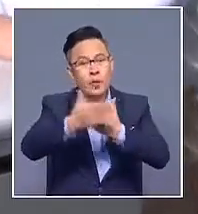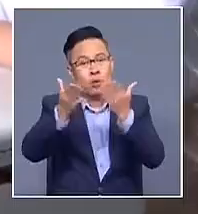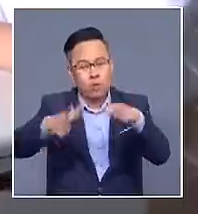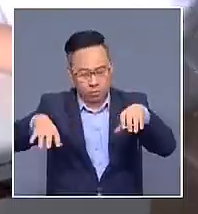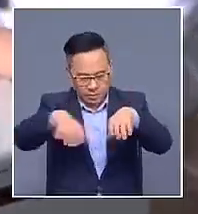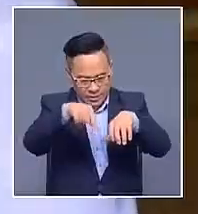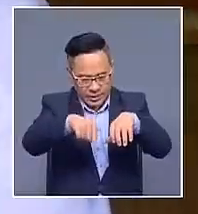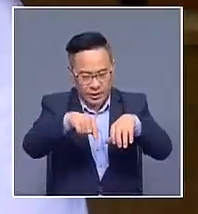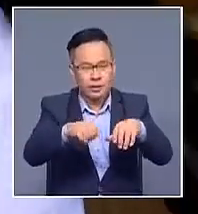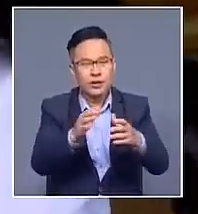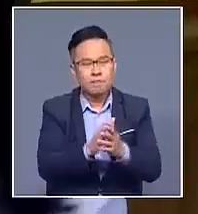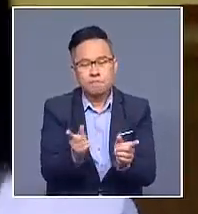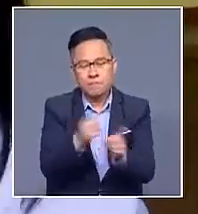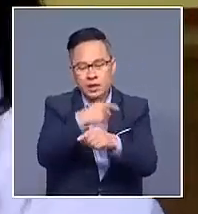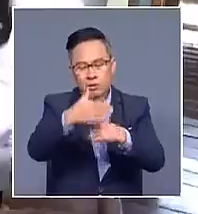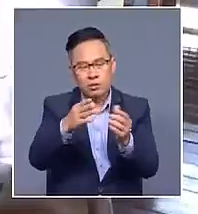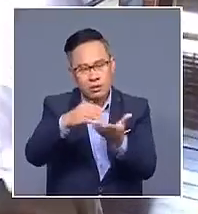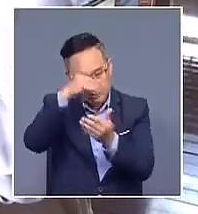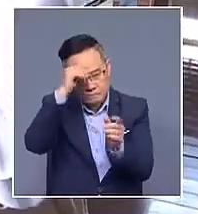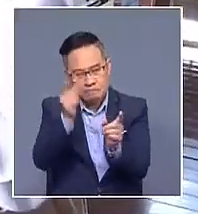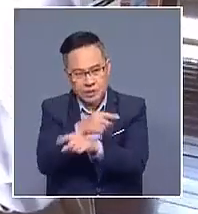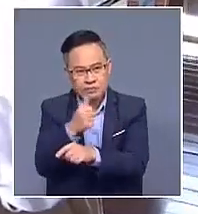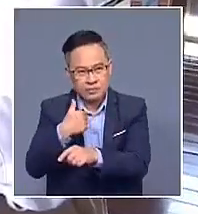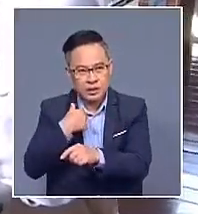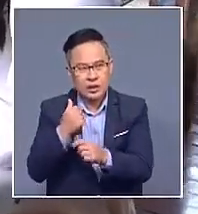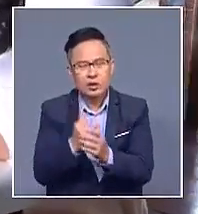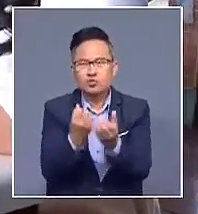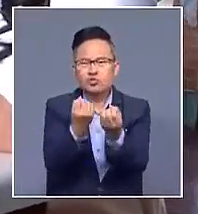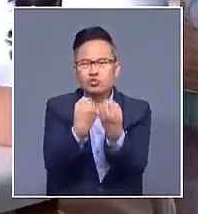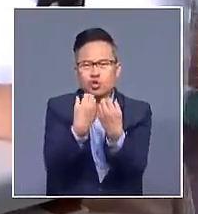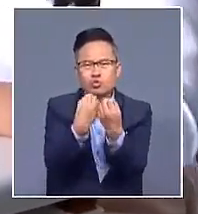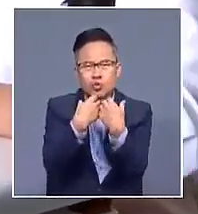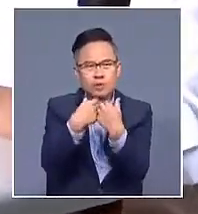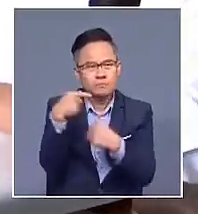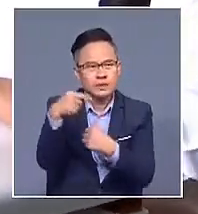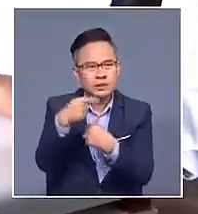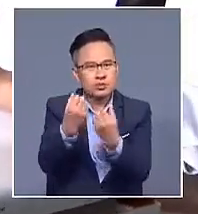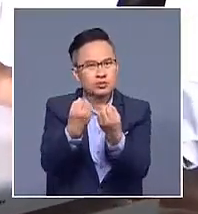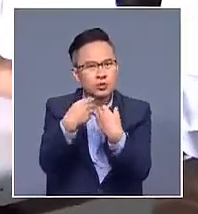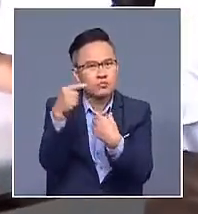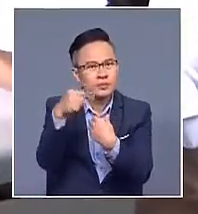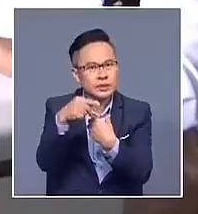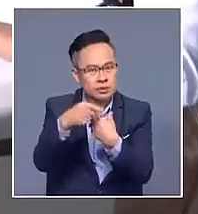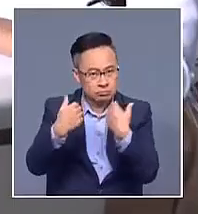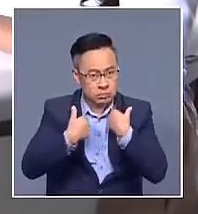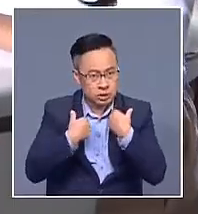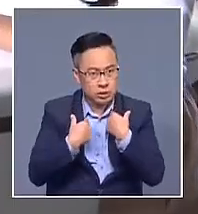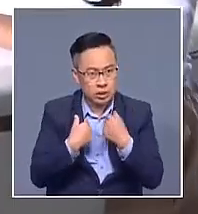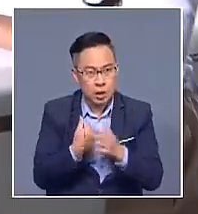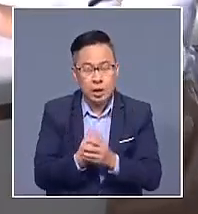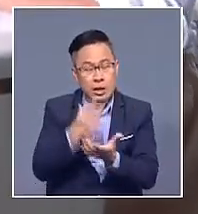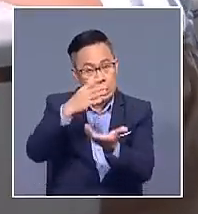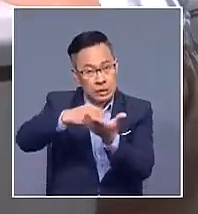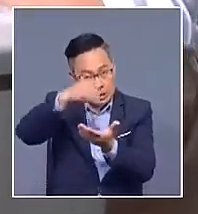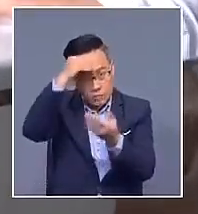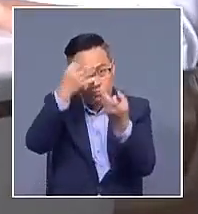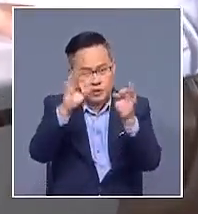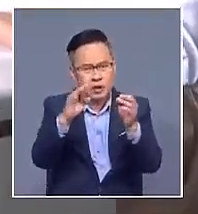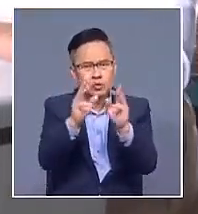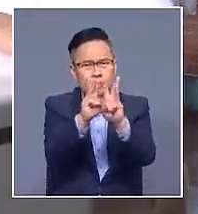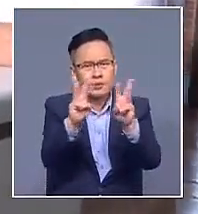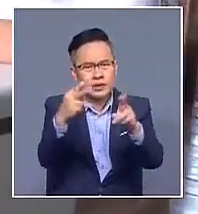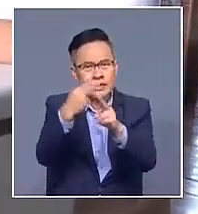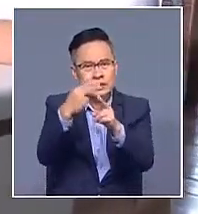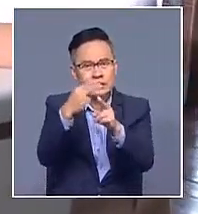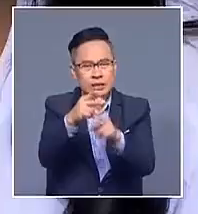เองค่ะ จริงเหรอเรียนยังไงอะ ก็จะเรียนเป็นการติว ใน ผ่านติวฟรีค่ะ .com ค่ะ โ